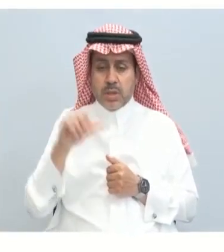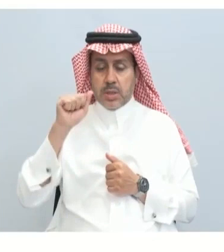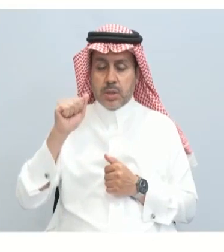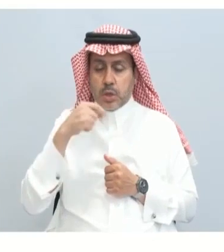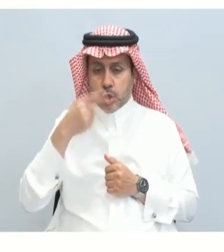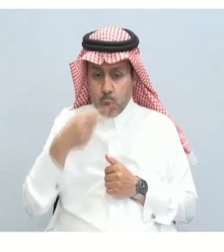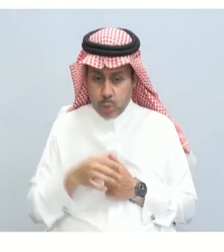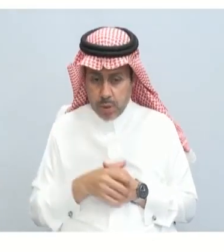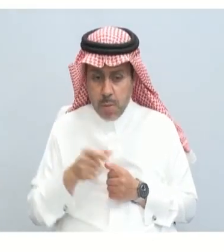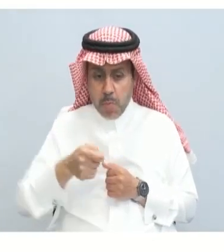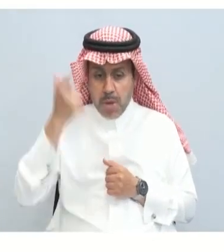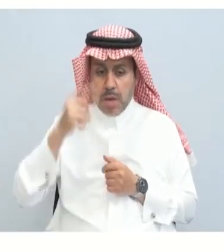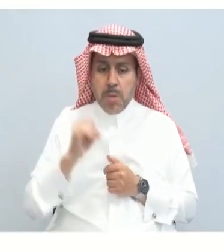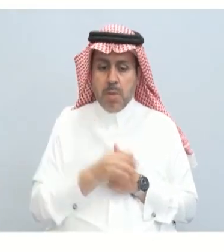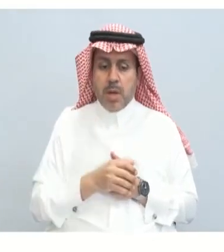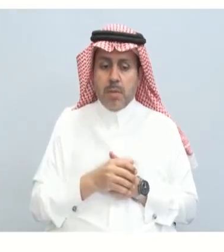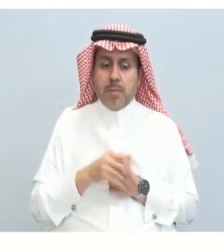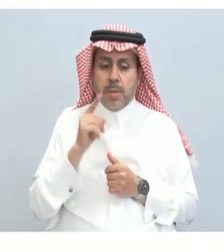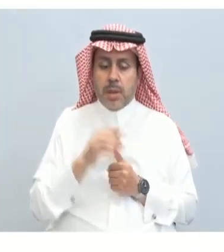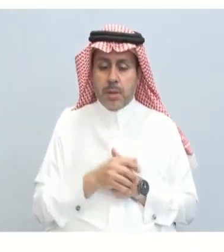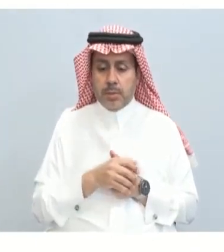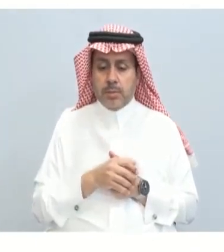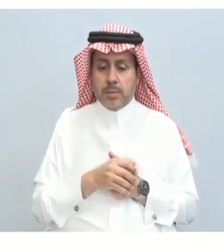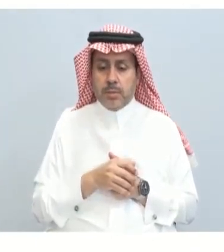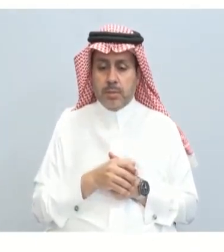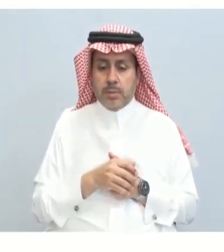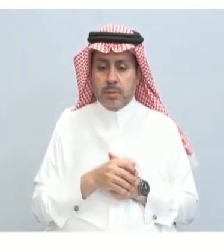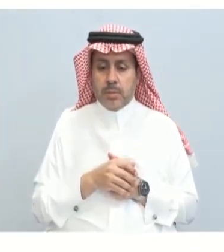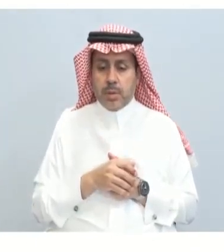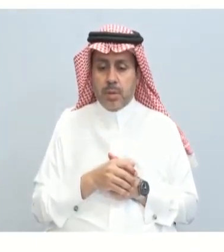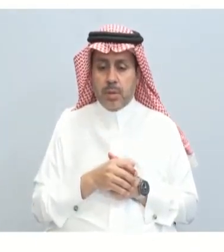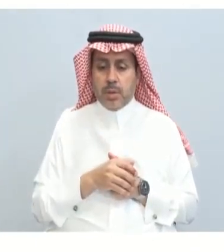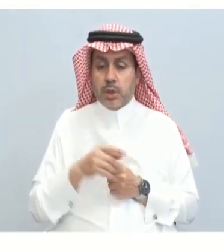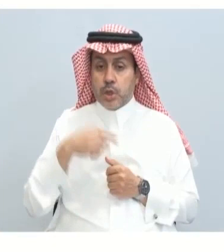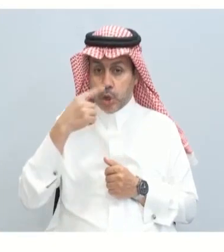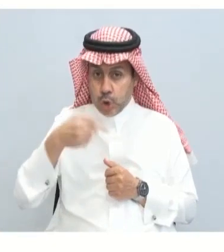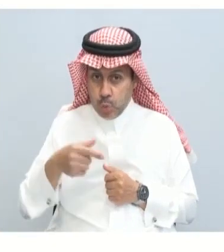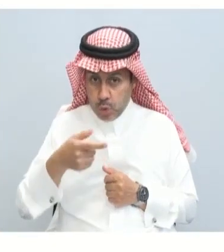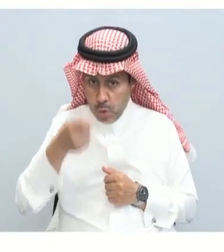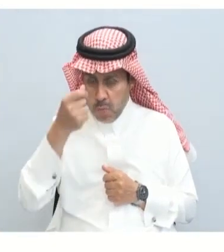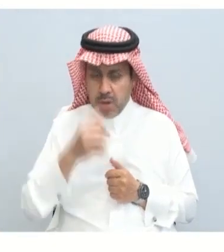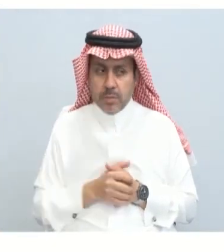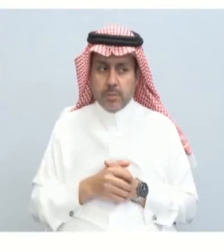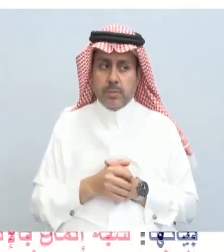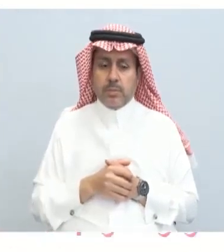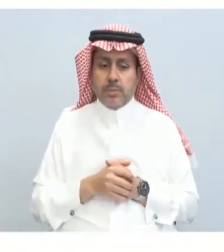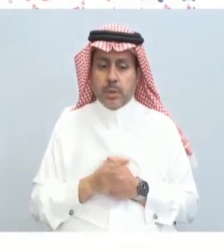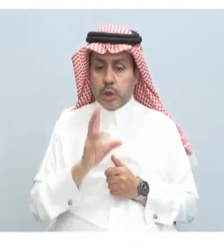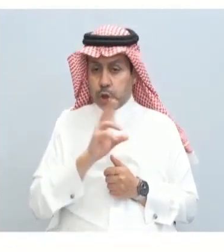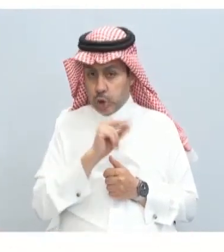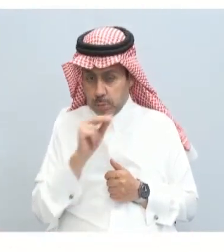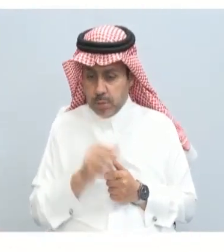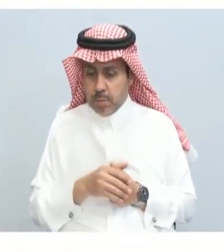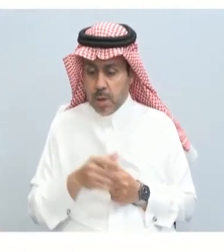حينما الاستعاره احسنتم هنا الاستعاره في قوله صوت المال صوت المال هنا شبه